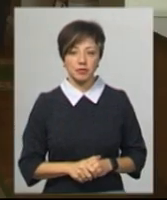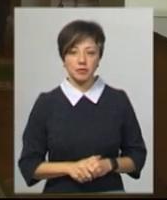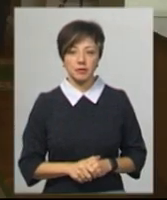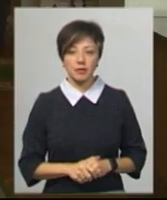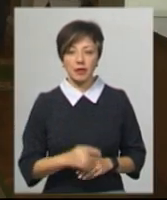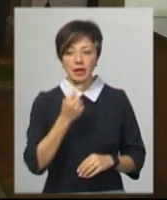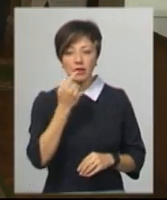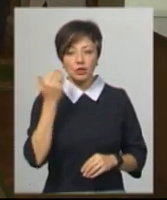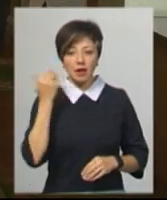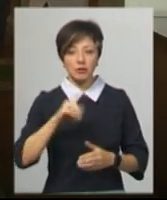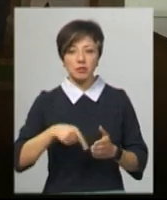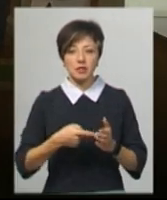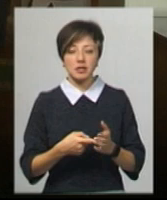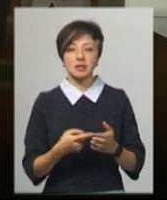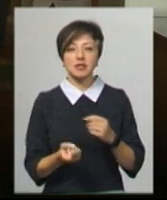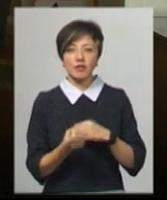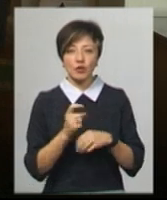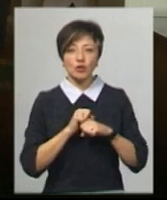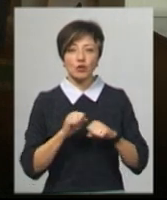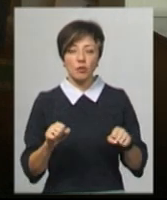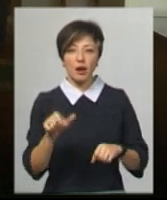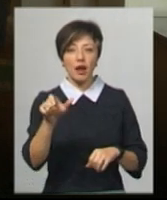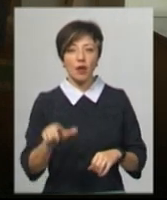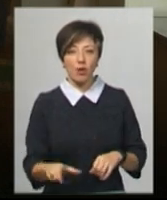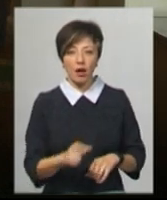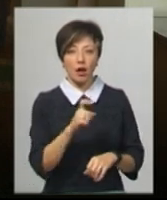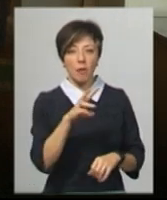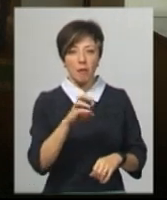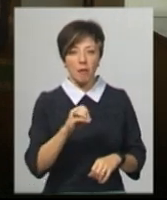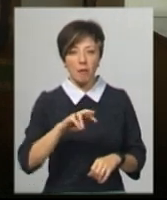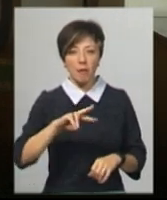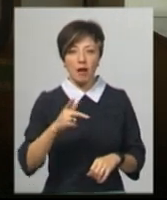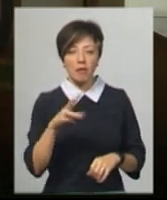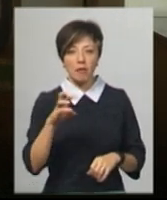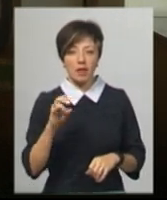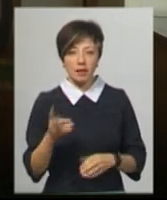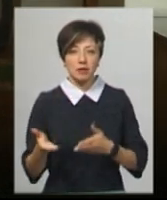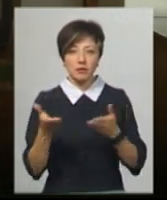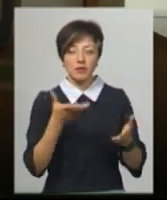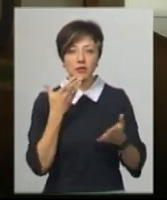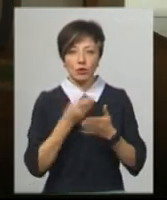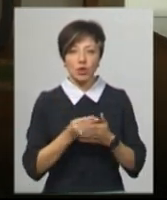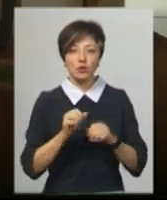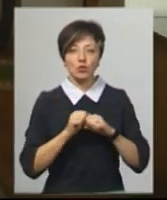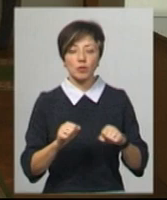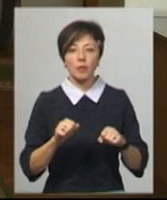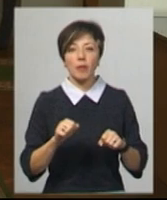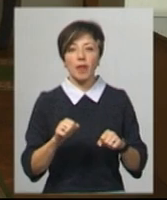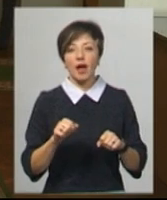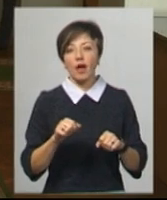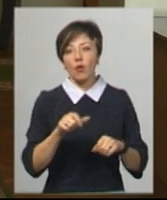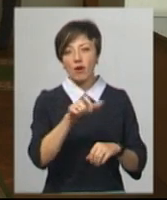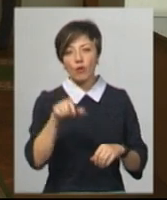«Щодавно у місті з'явився супергерой, хмельмен, ну і він, відповідно, запросив до міста усіх своїх друзів супергероїв, це як і